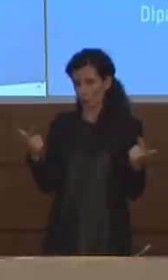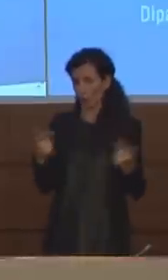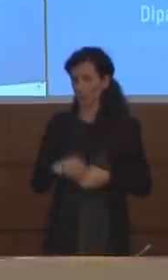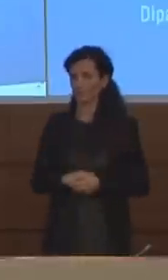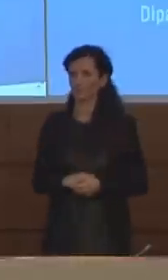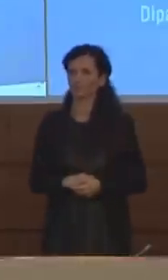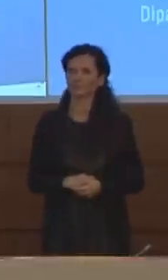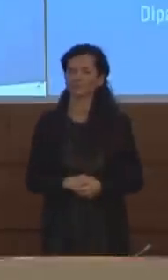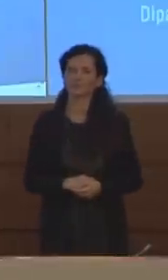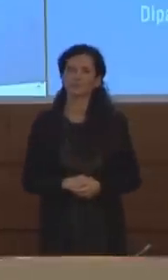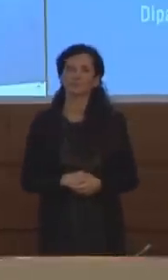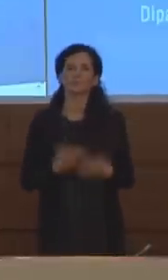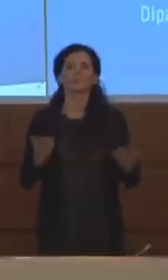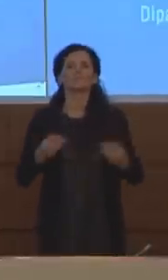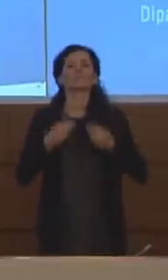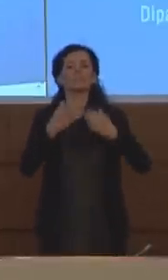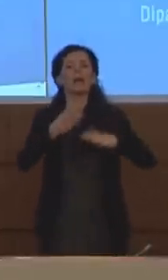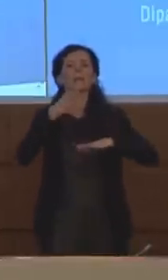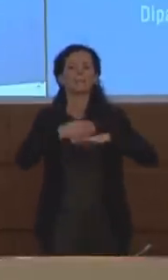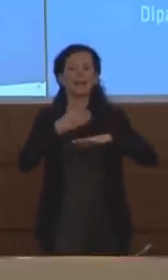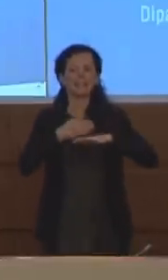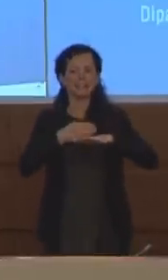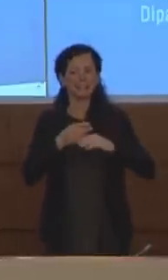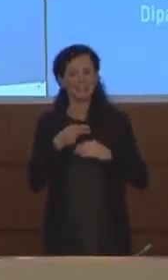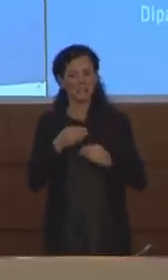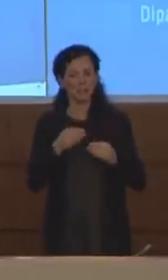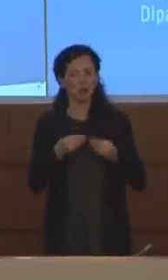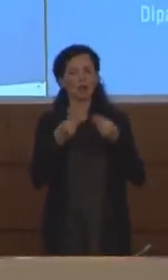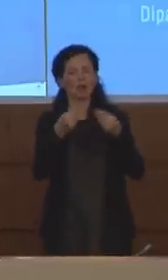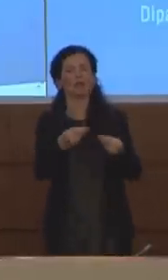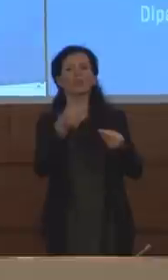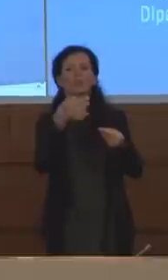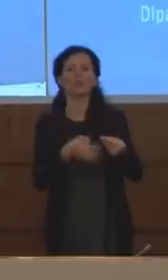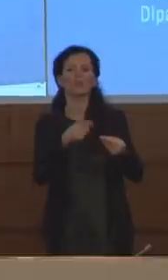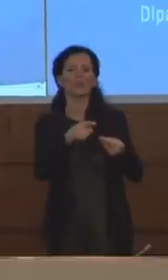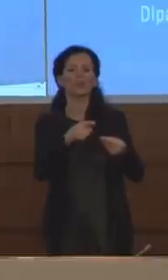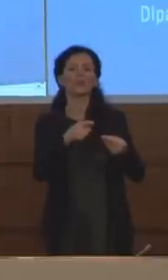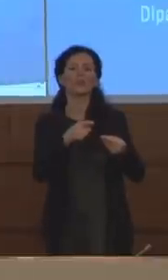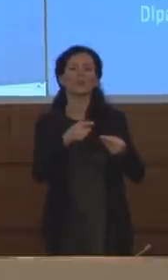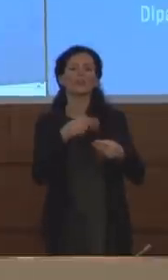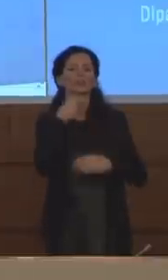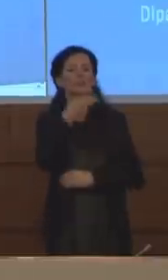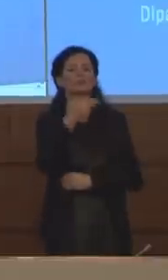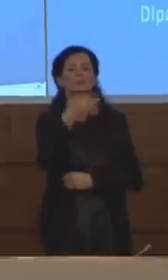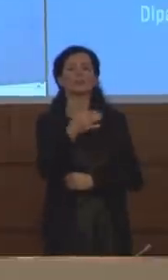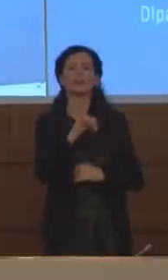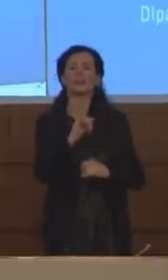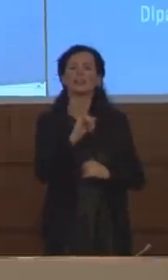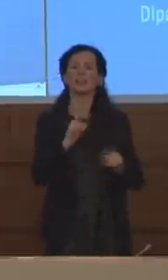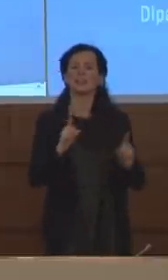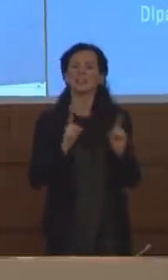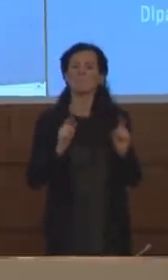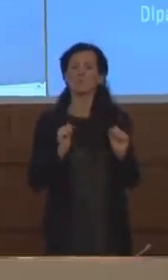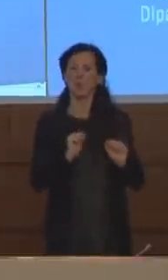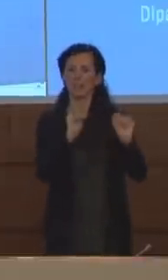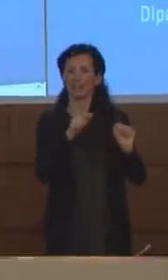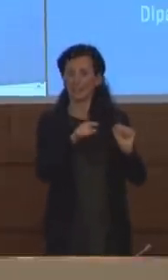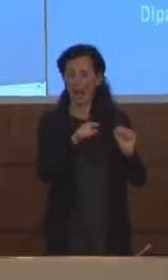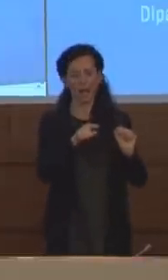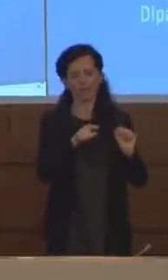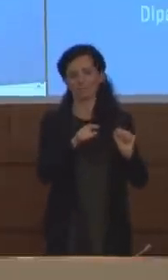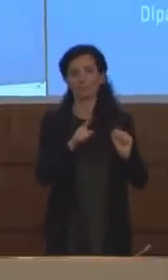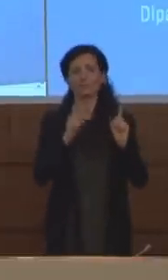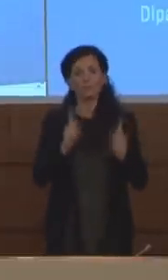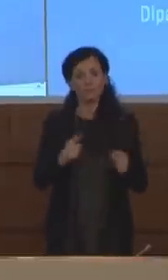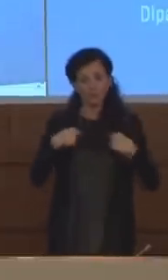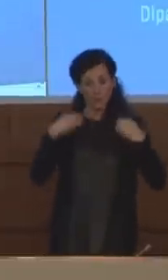oggi dare un patentino del non ci sono le basi per poter dare un patentino di immunità poi il problema non è istituto acts questo è